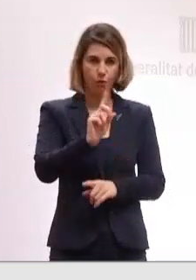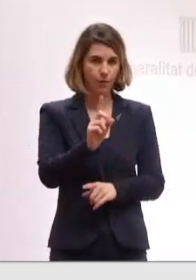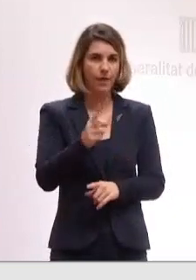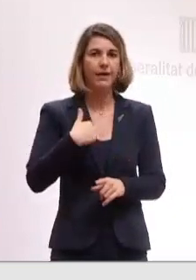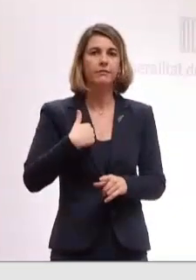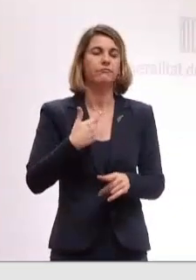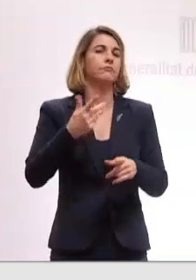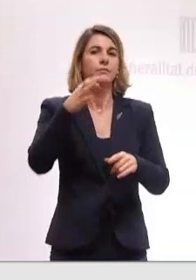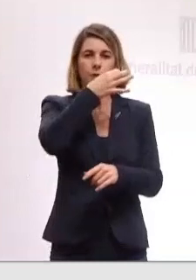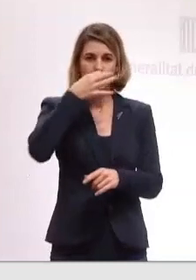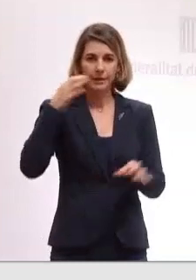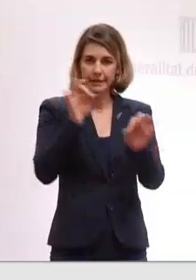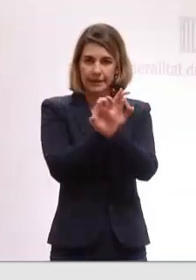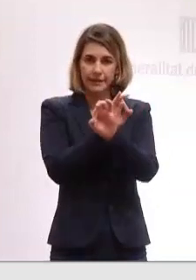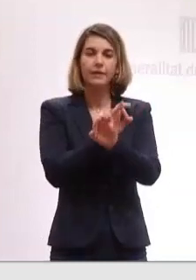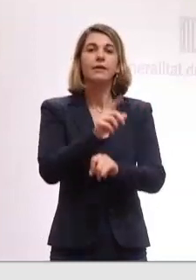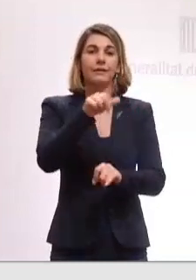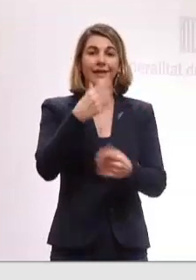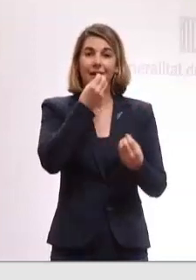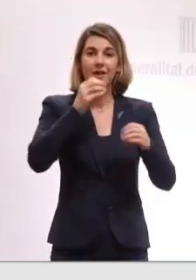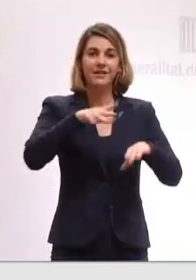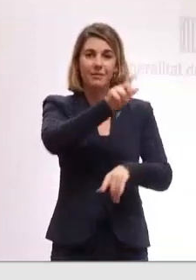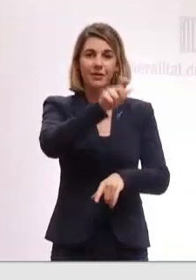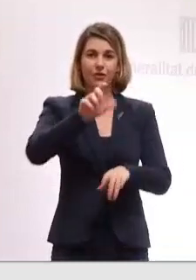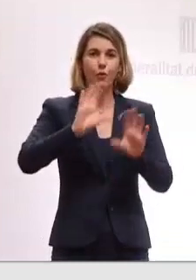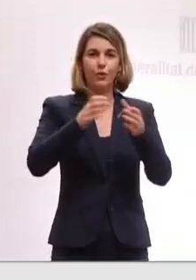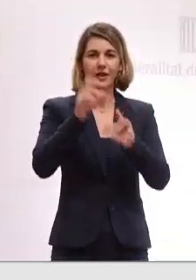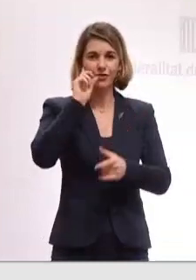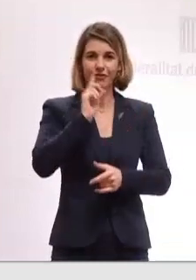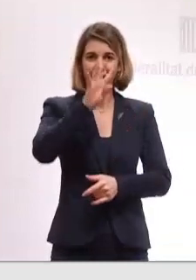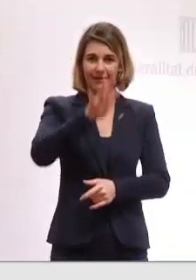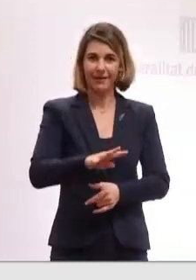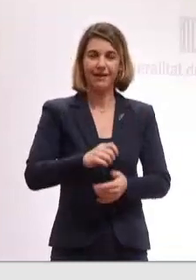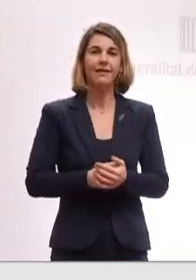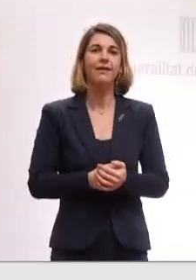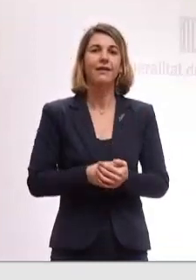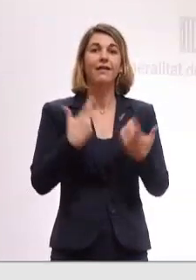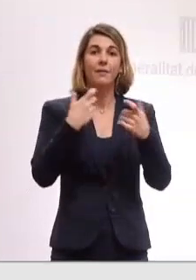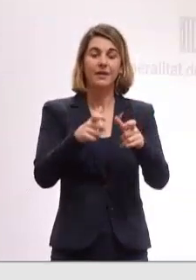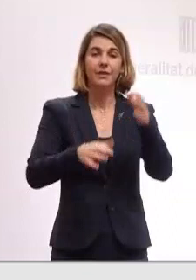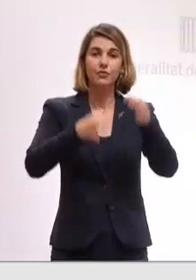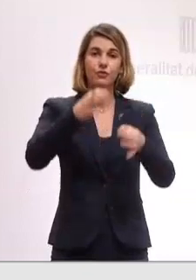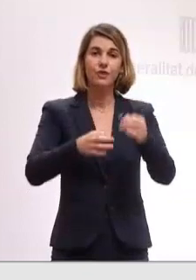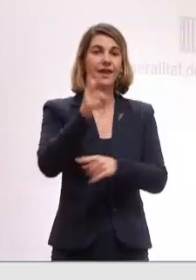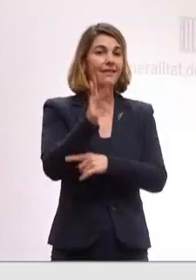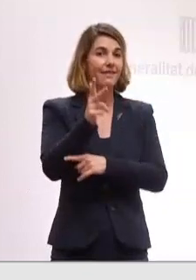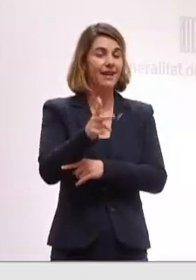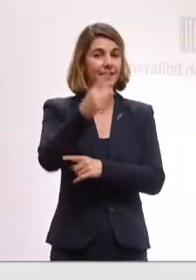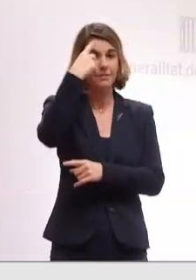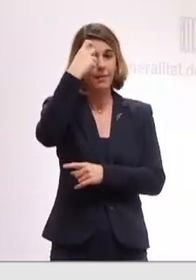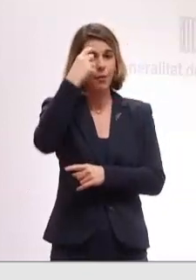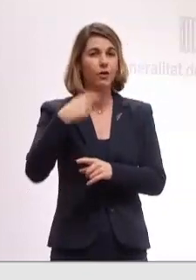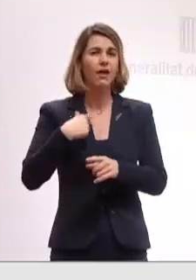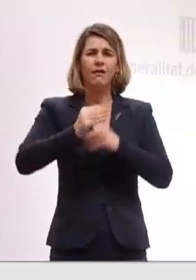sense afany de lucre que representa la comunitat sorda catalana. Amb el Departament de Justícia, Drets i Memòria, realitza tasques